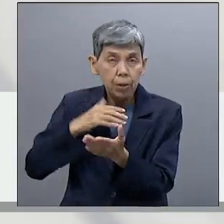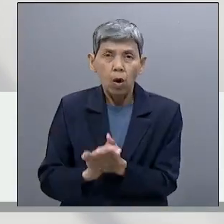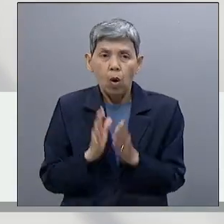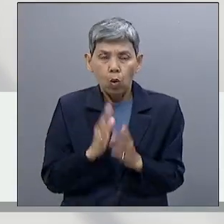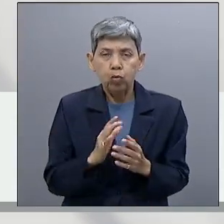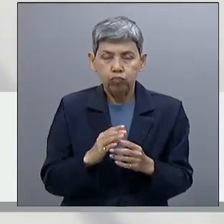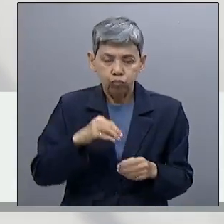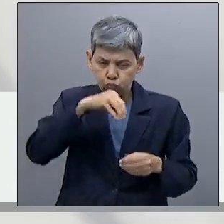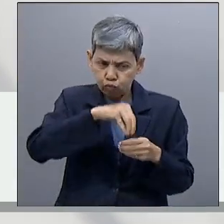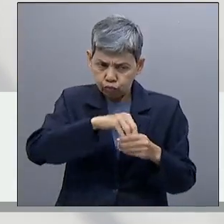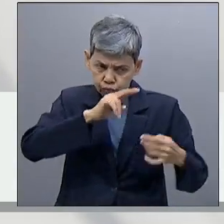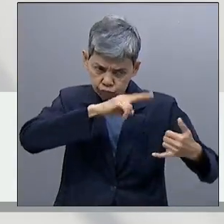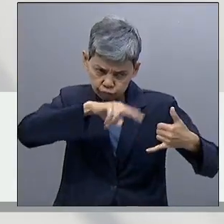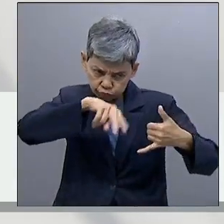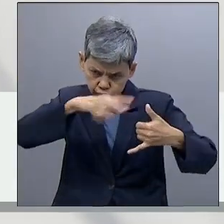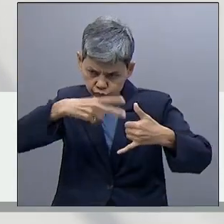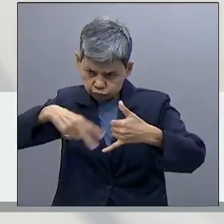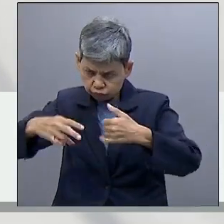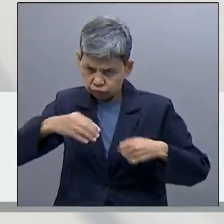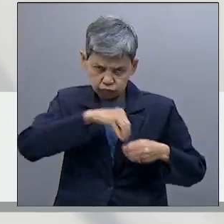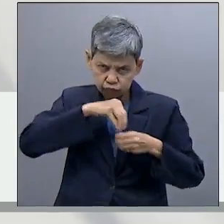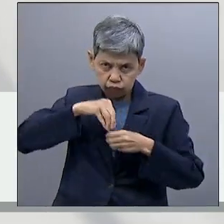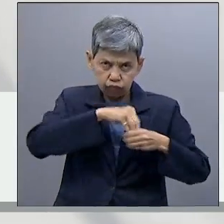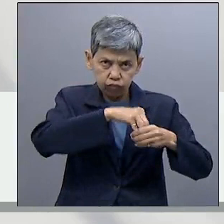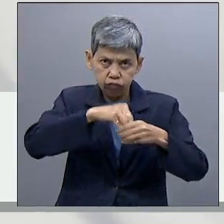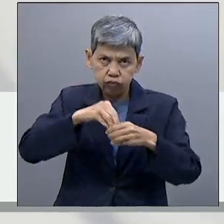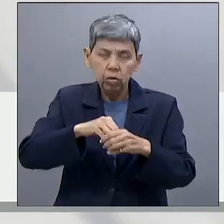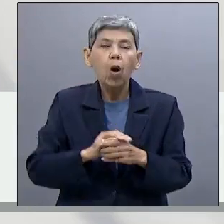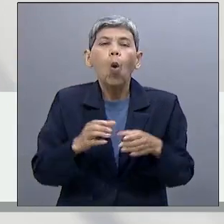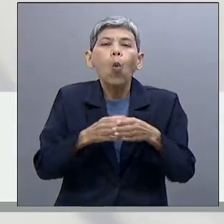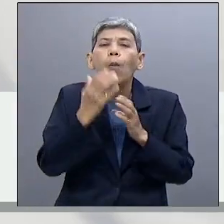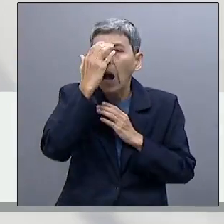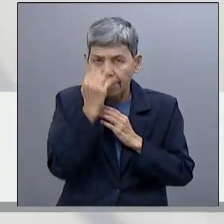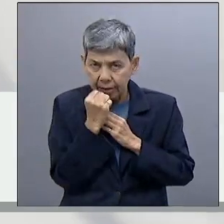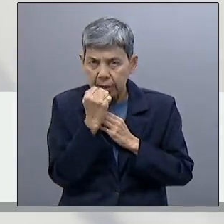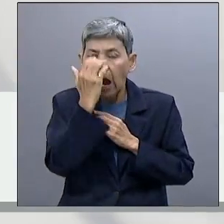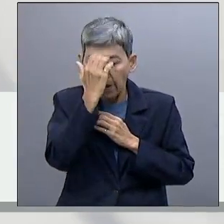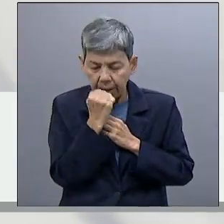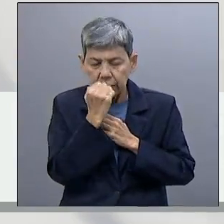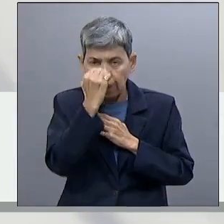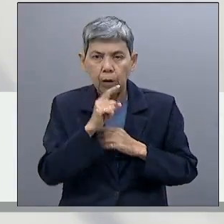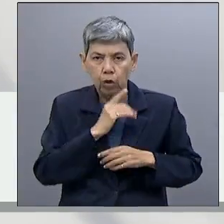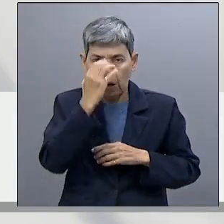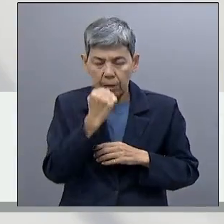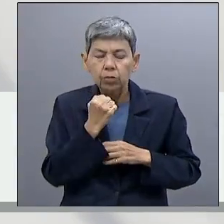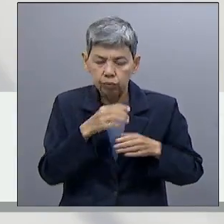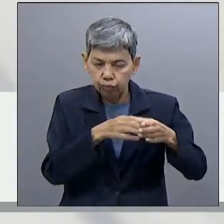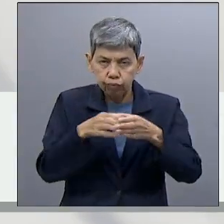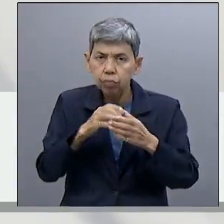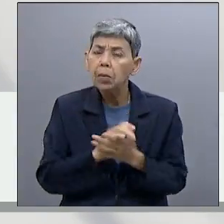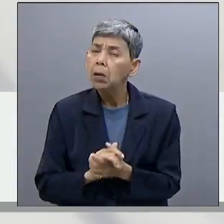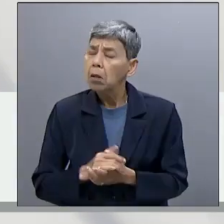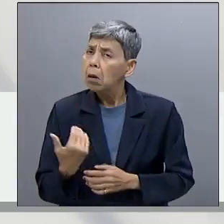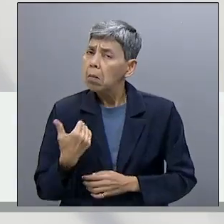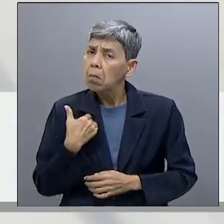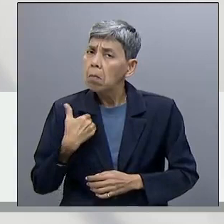มตัวที่ควบคุมตัวนี่จะเป็นพวกฮามาสจะเป็นหลักนะฮะ เป็นหลัก เป็นหลัก ค่ะแต่ทีนี้เนี่ย